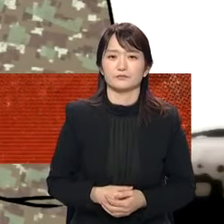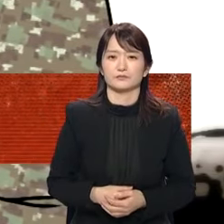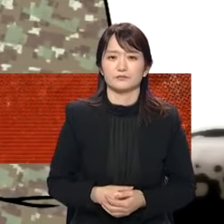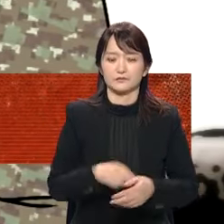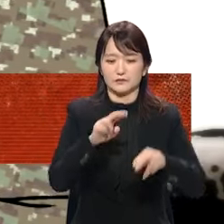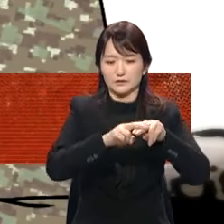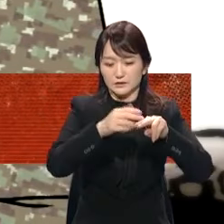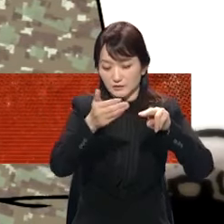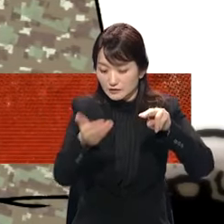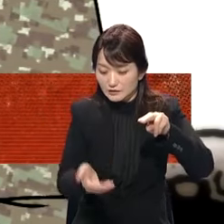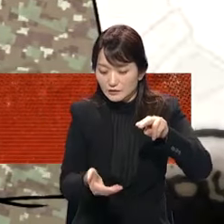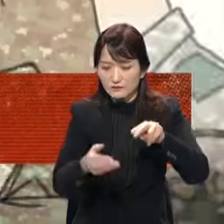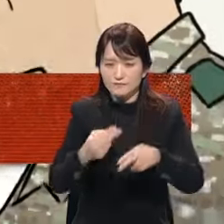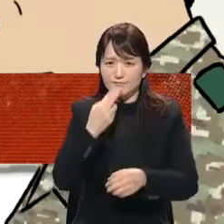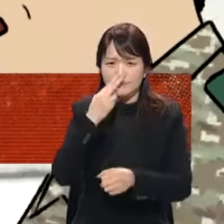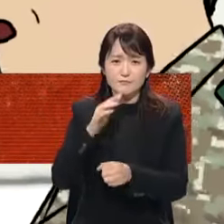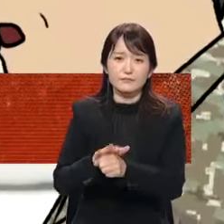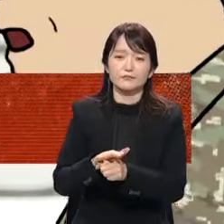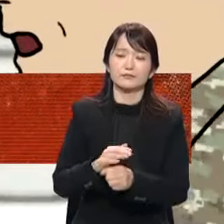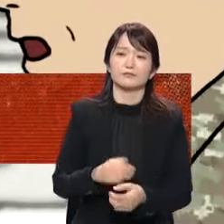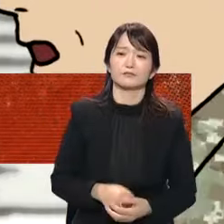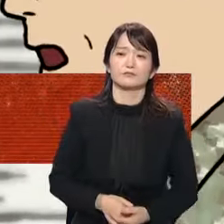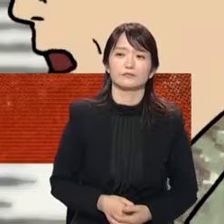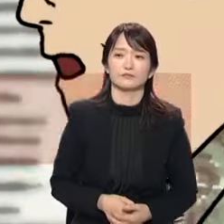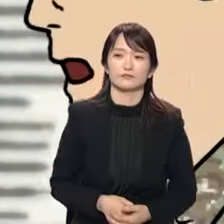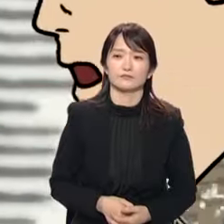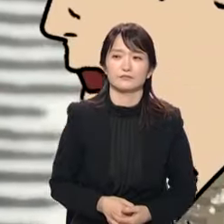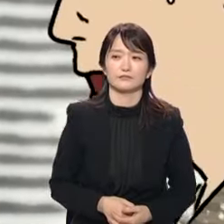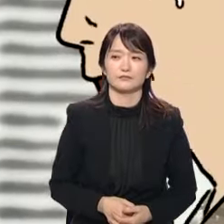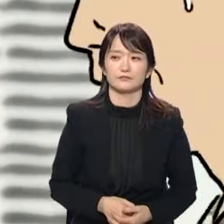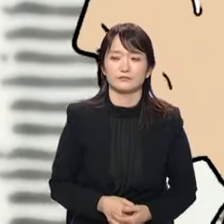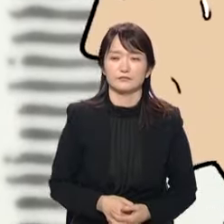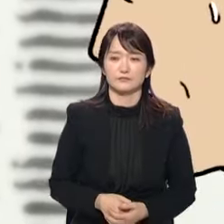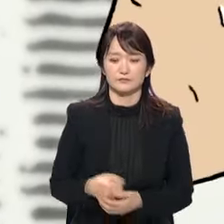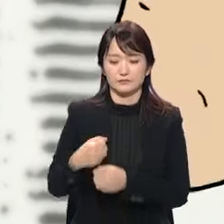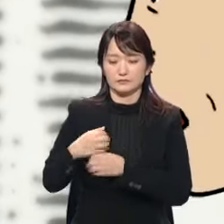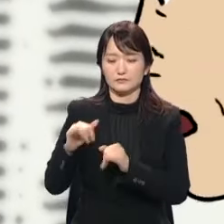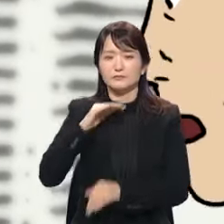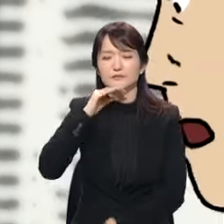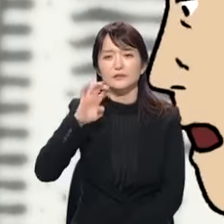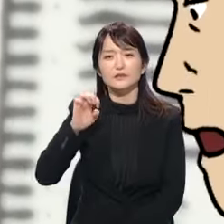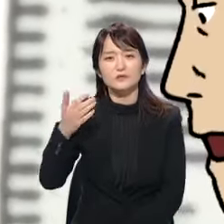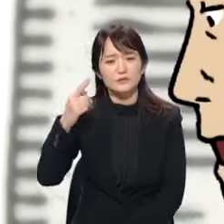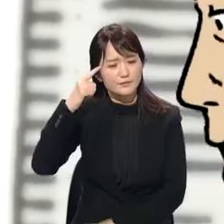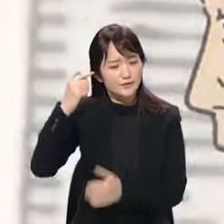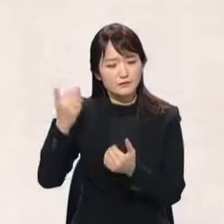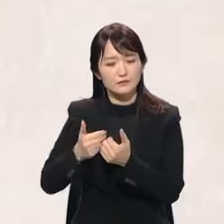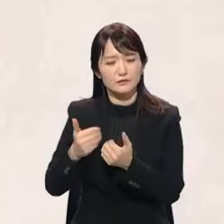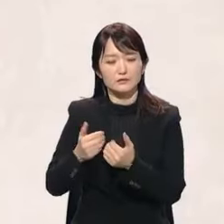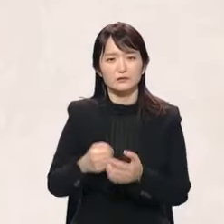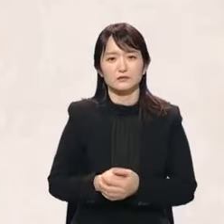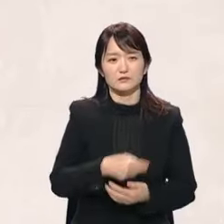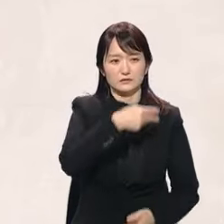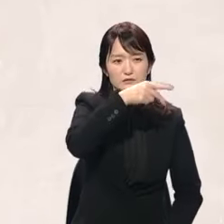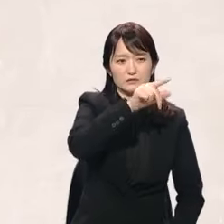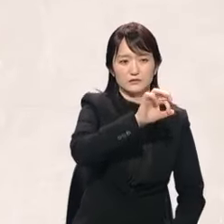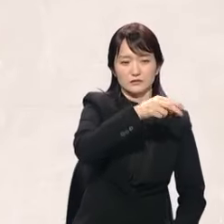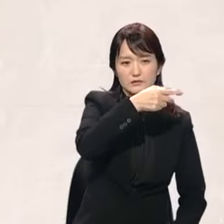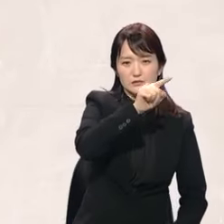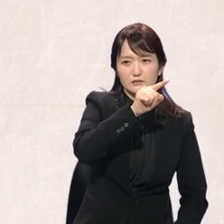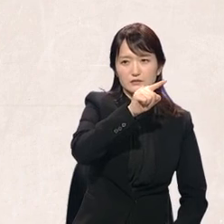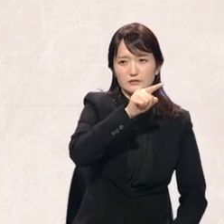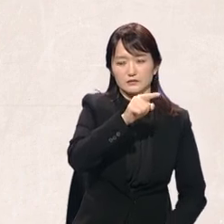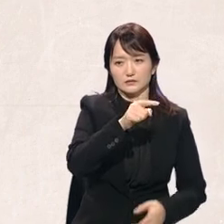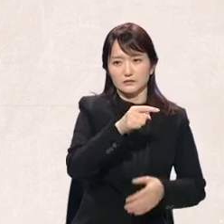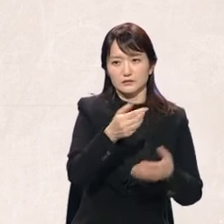했대요이 반발한 이유가 있습니다 왜냐면이이 군인이 49세인 상사 같은 경우에는 저 계급 정년이 53세로 돼